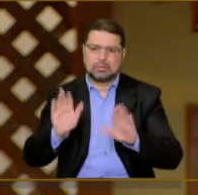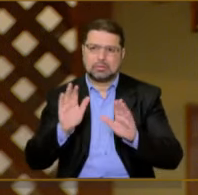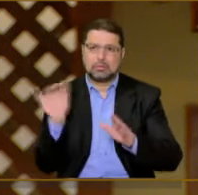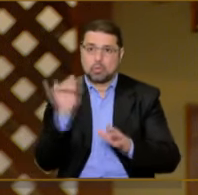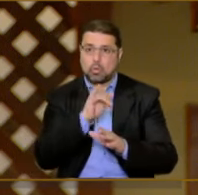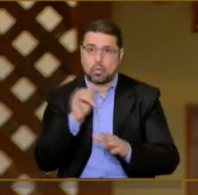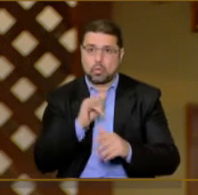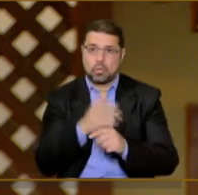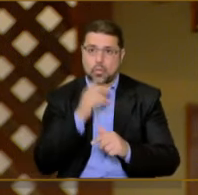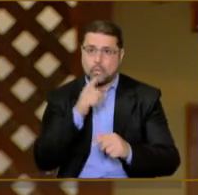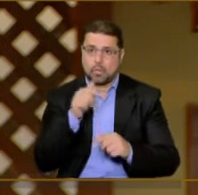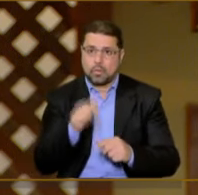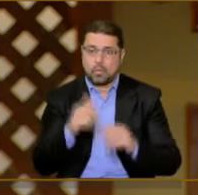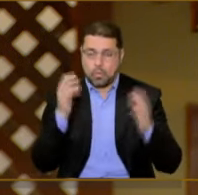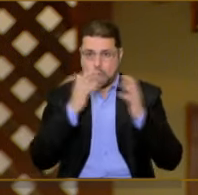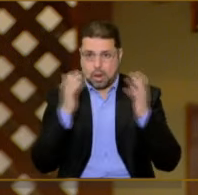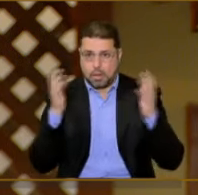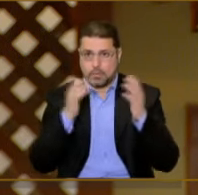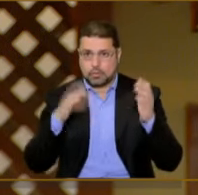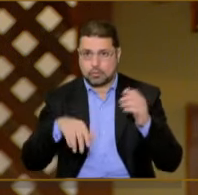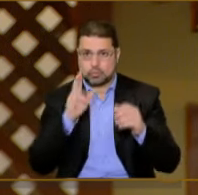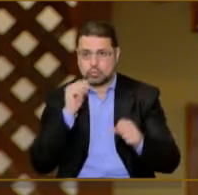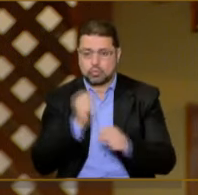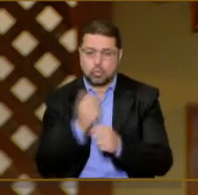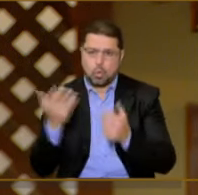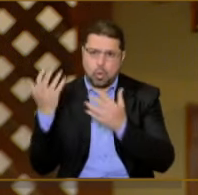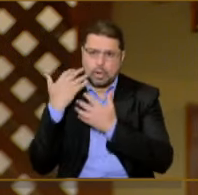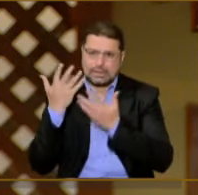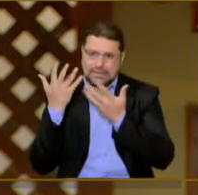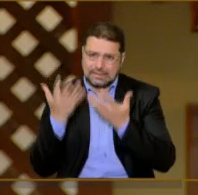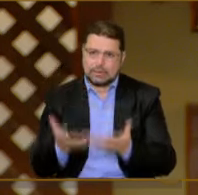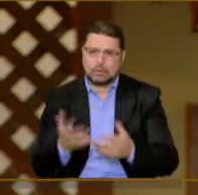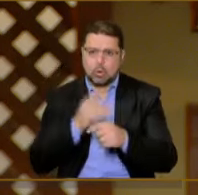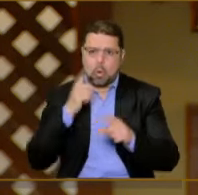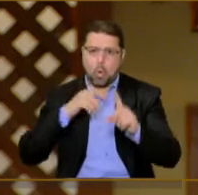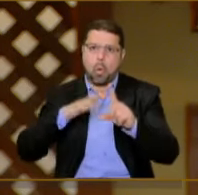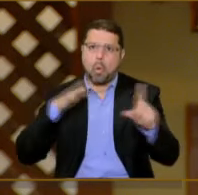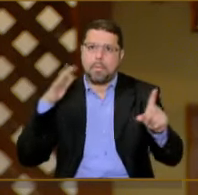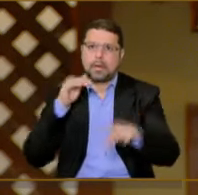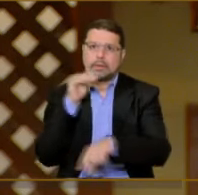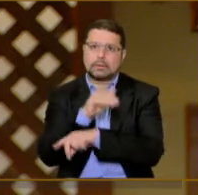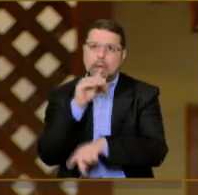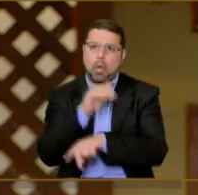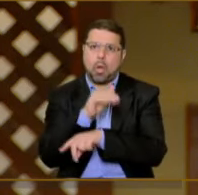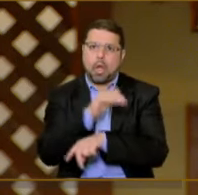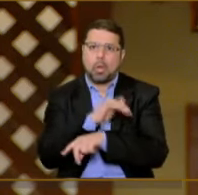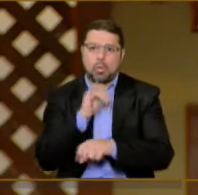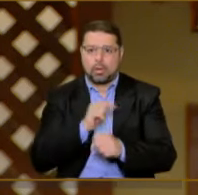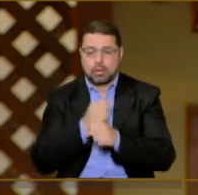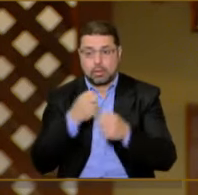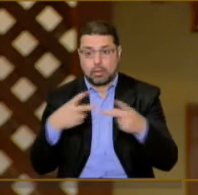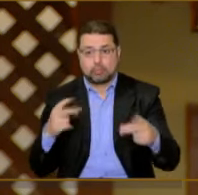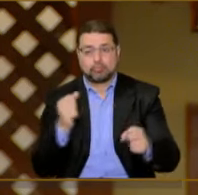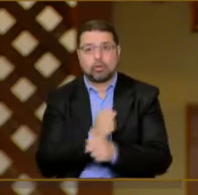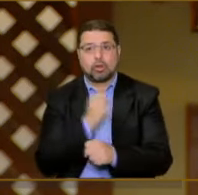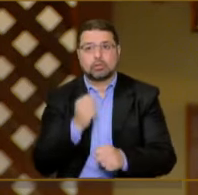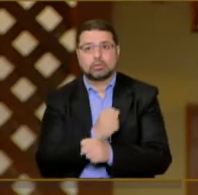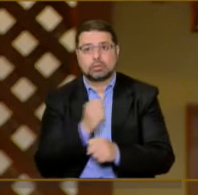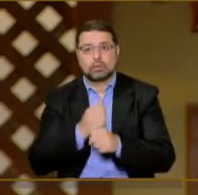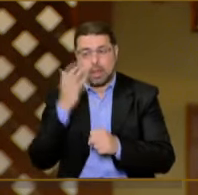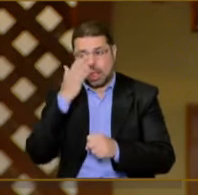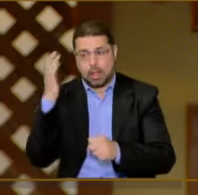الاهم حاجه عندنا انه العلماء شايلين هم امه هموم الدعوه هموم لا تنتهي